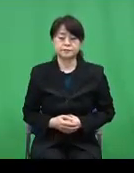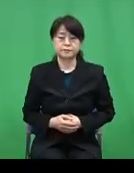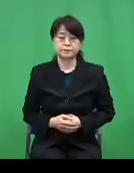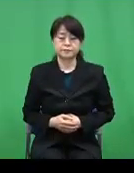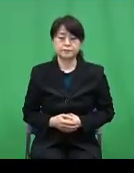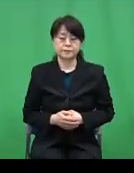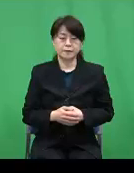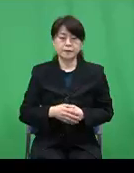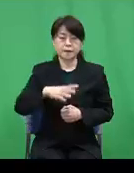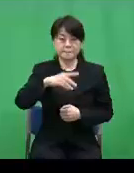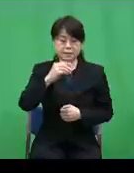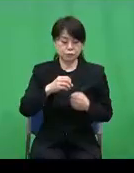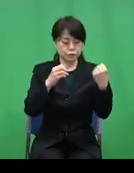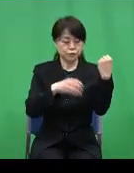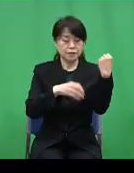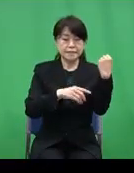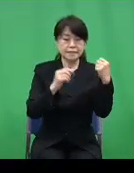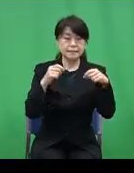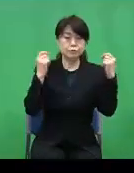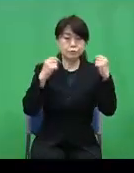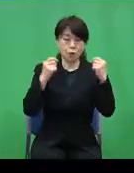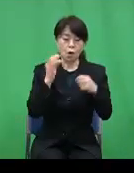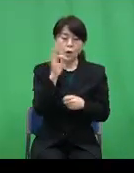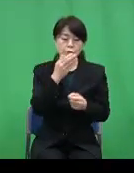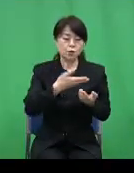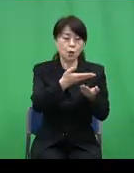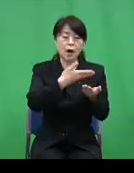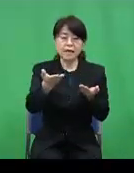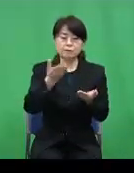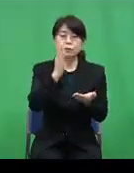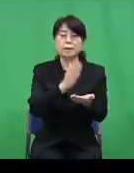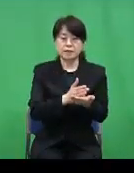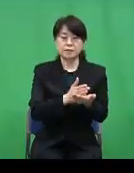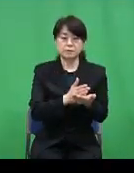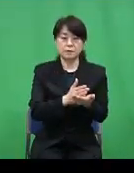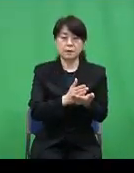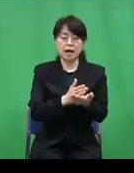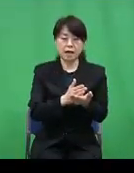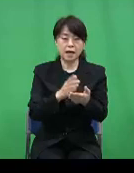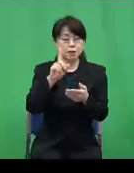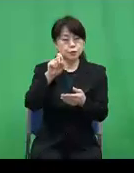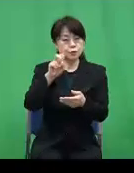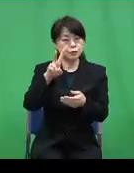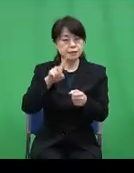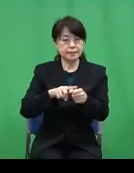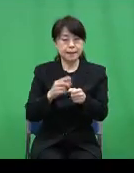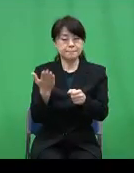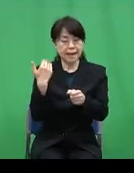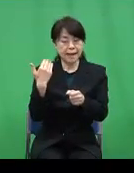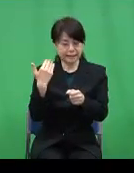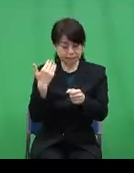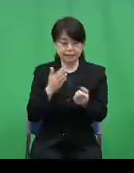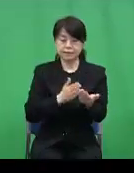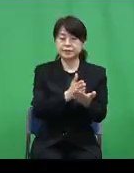ジ袋の無料配布の廃止はですね、今から言うと12年前になるのかな、まあ、スタートし